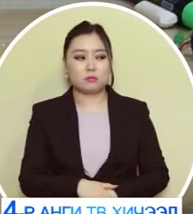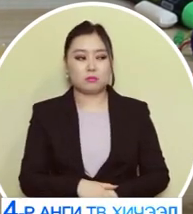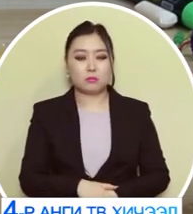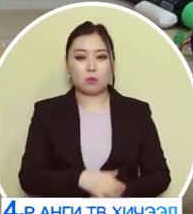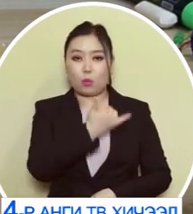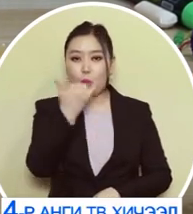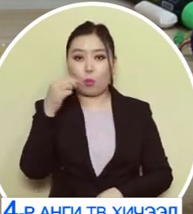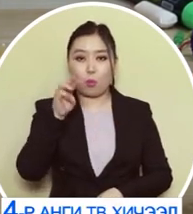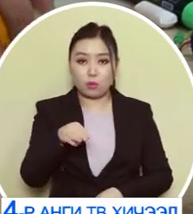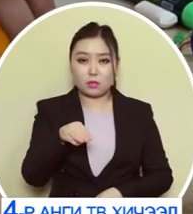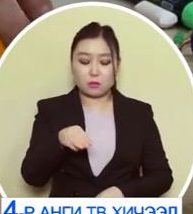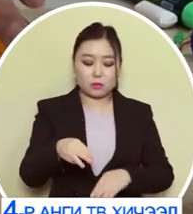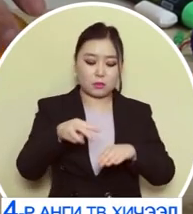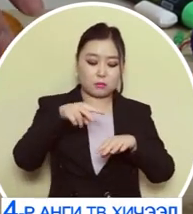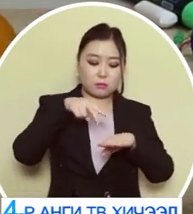Жылтыр торба.